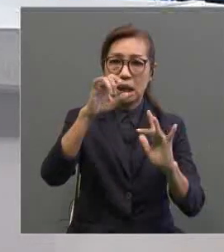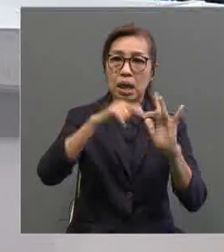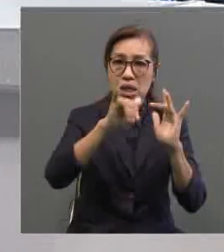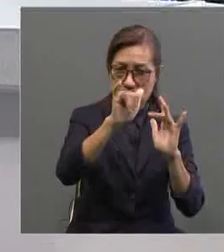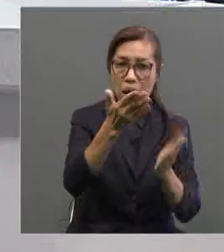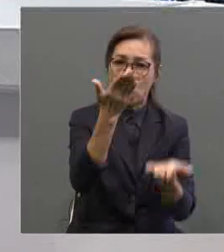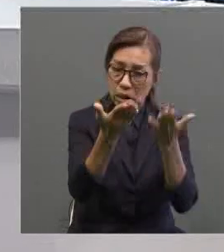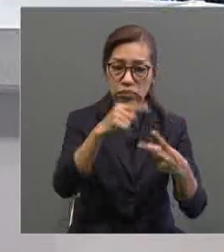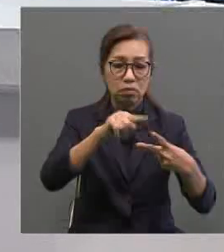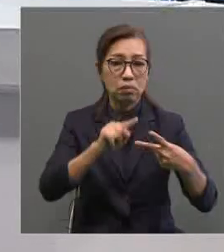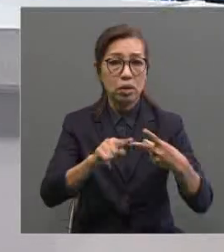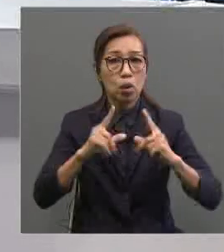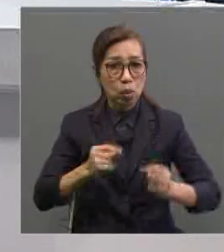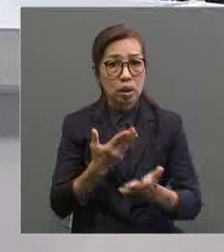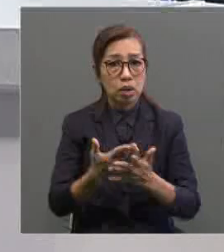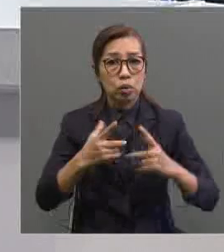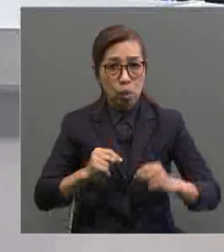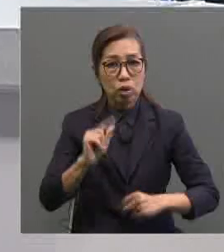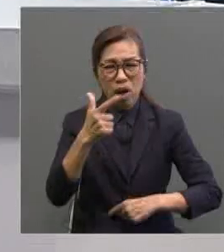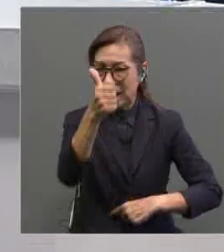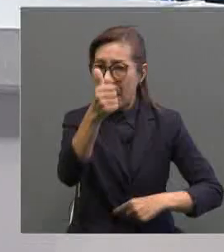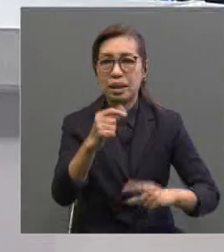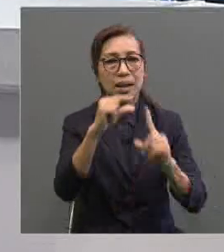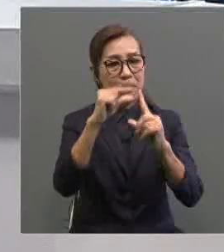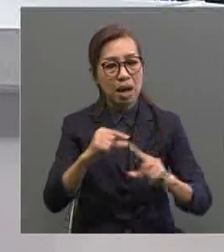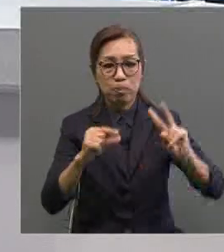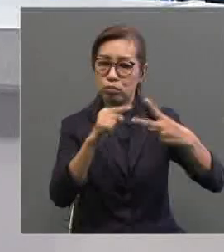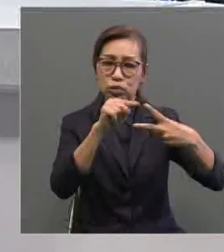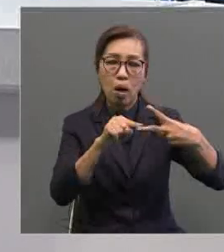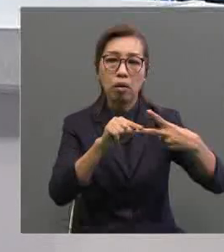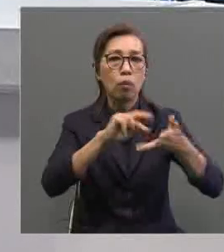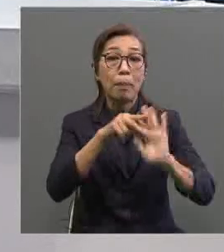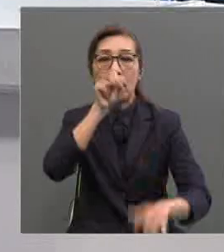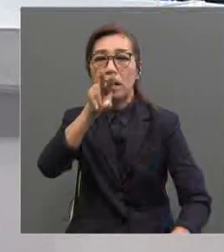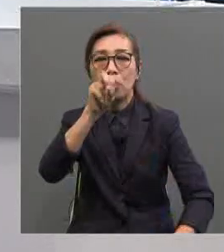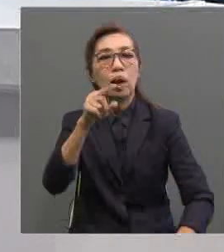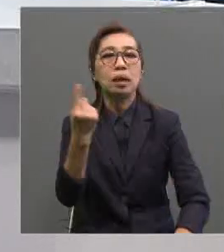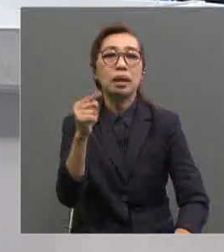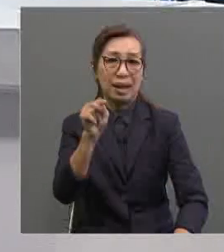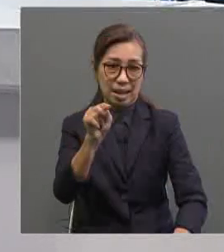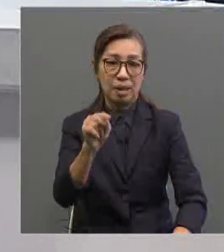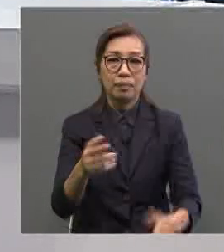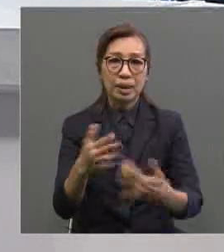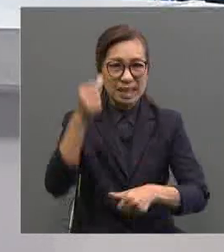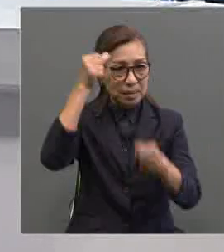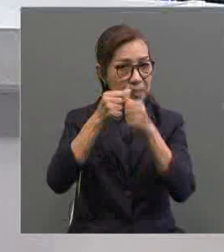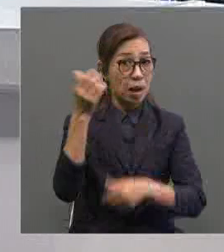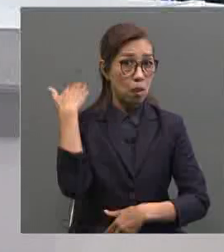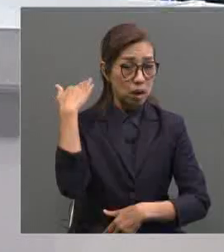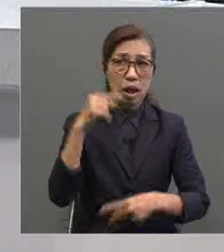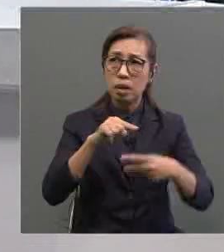วิวัฒนาการทางด้านภาษาเป็นตัวเงินตัวทองอาจจะเรียกให้มันดูสุภาพกันสักนิดนึงและมีอยู่ช่วงนึงจำได้